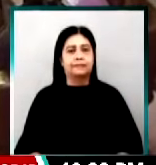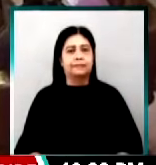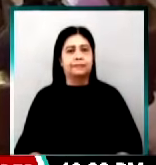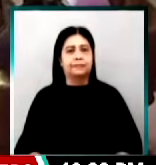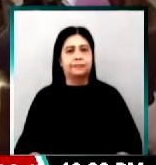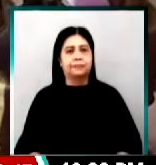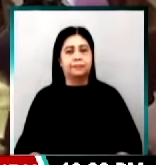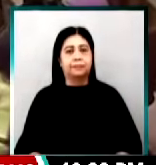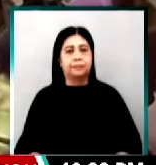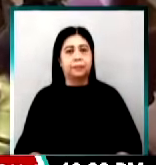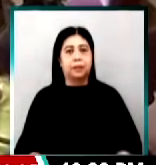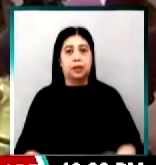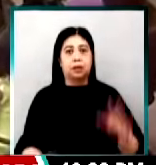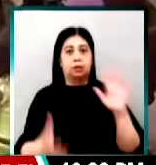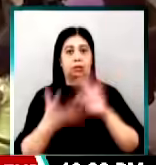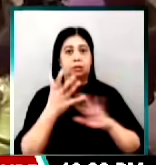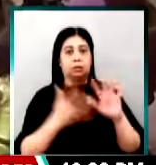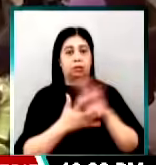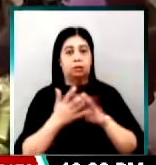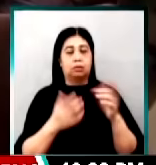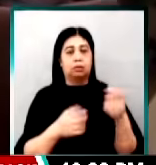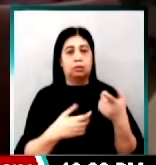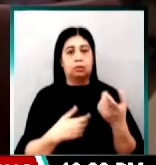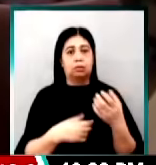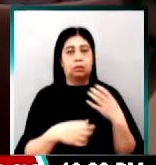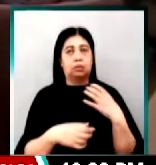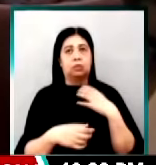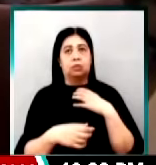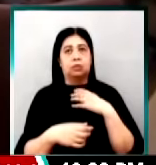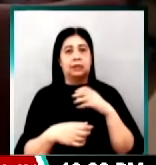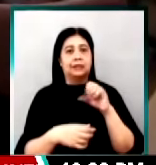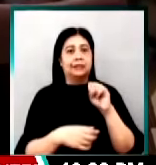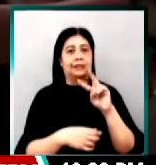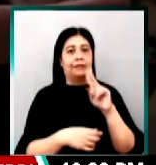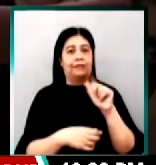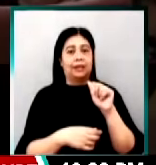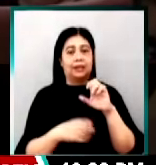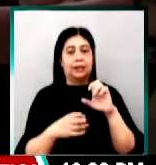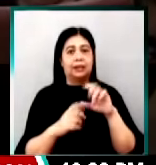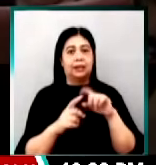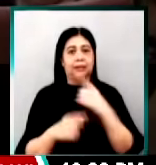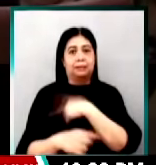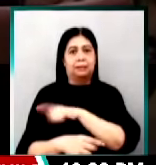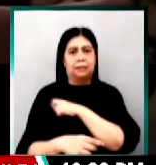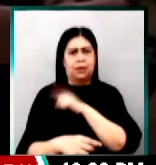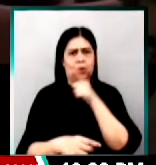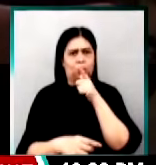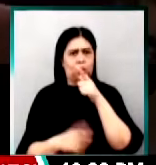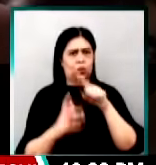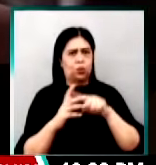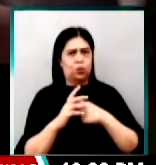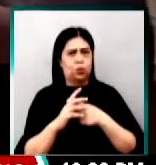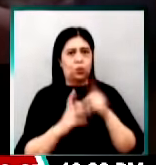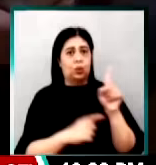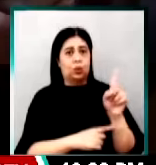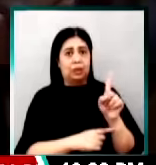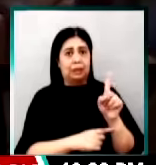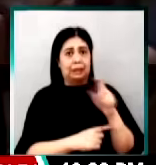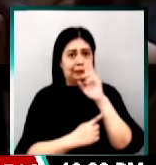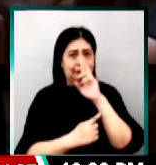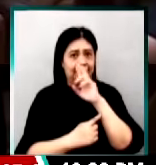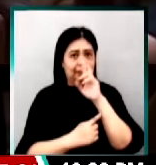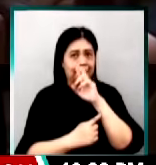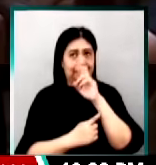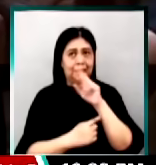Nagkagulo naman ang mga mambabata sa civil Spain. Ang sala rin sa kaguluhan, isang daga na nagtatakbo